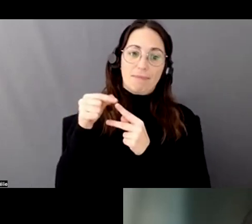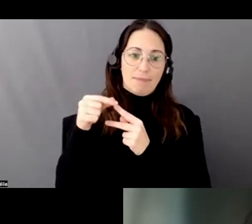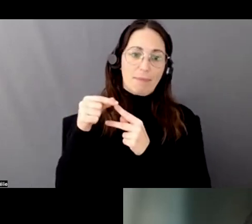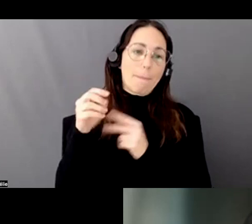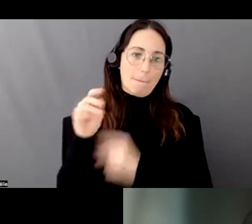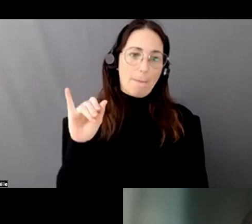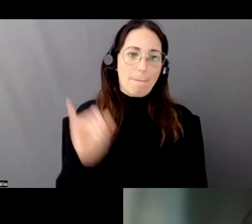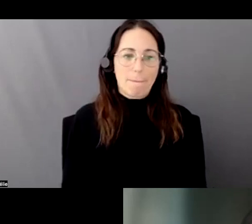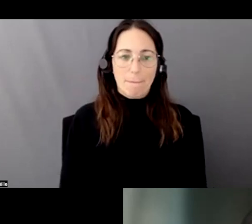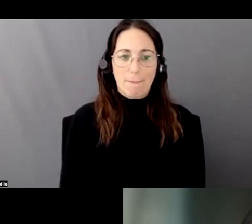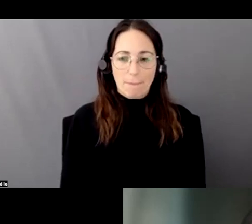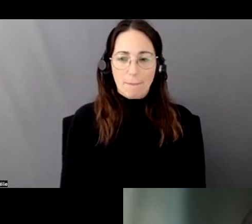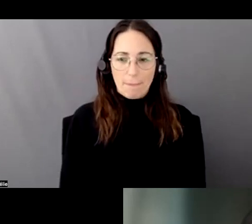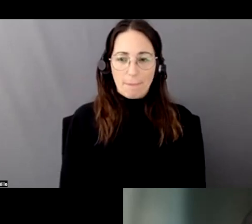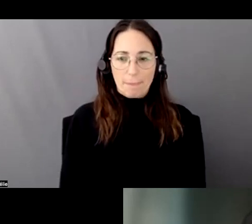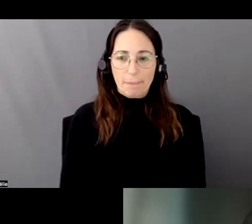mai.